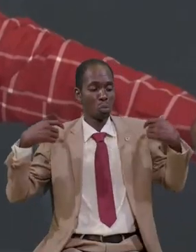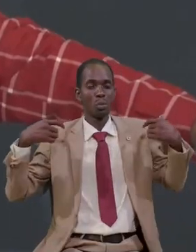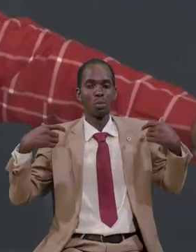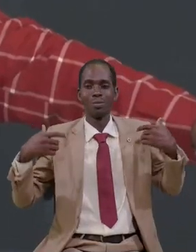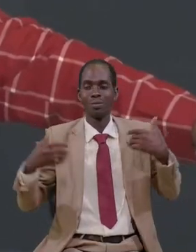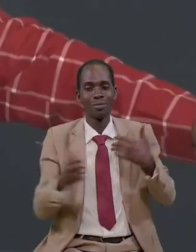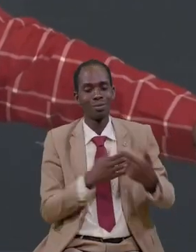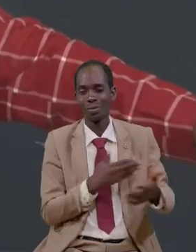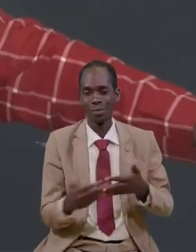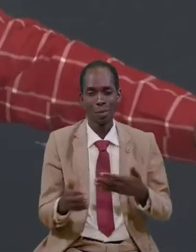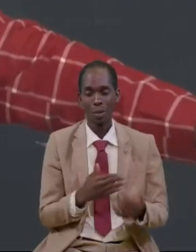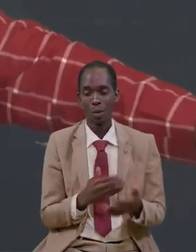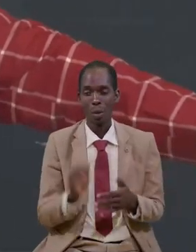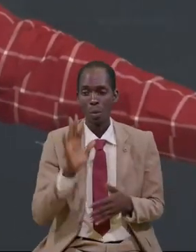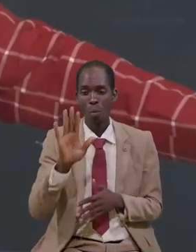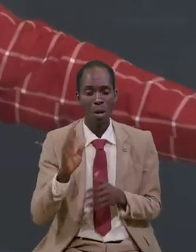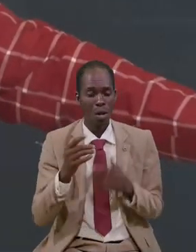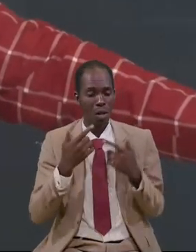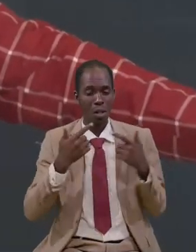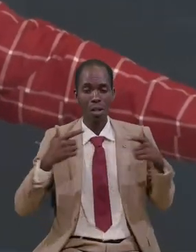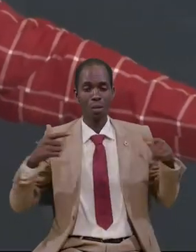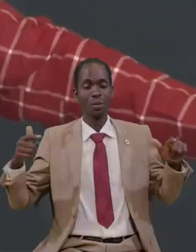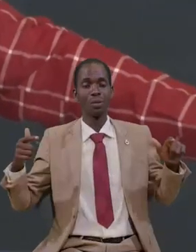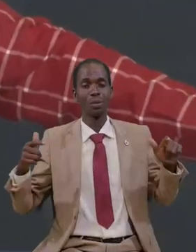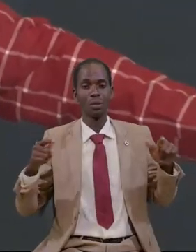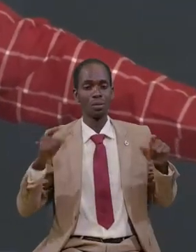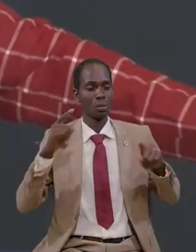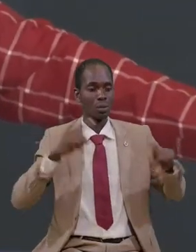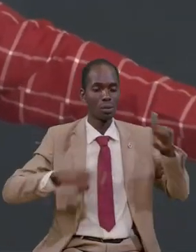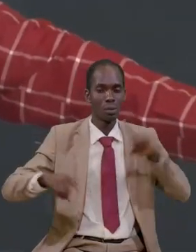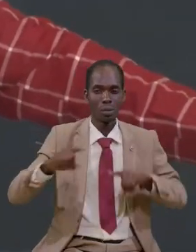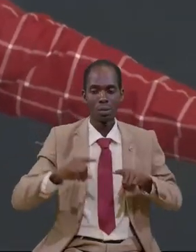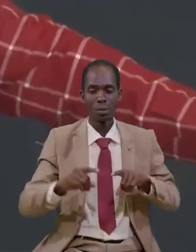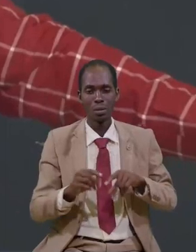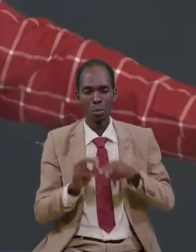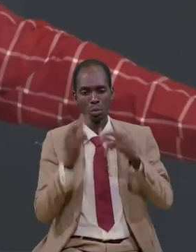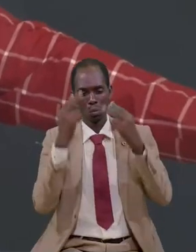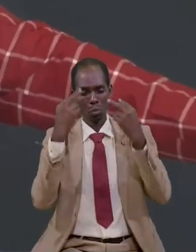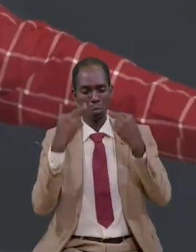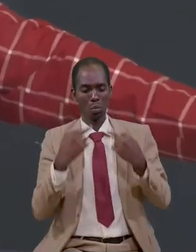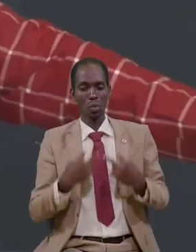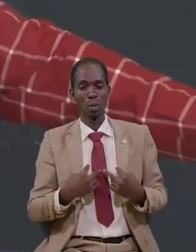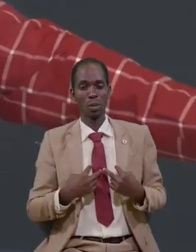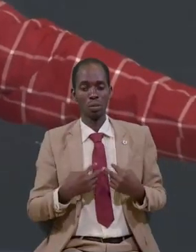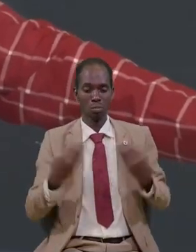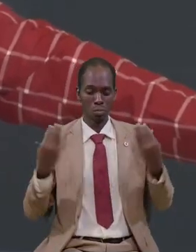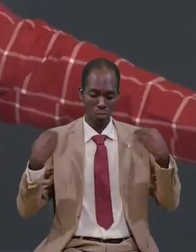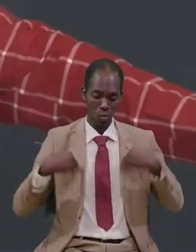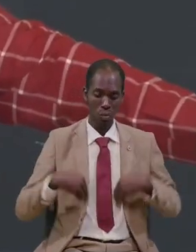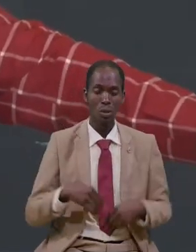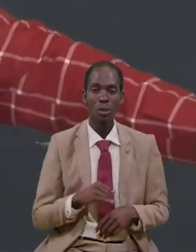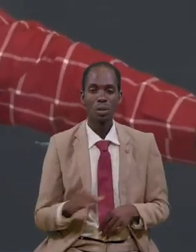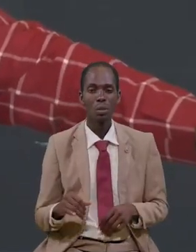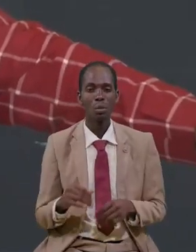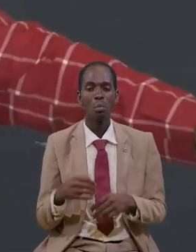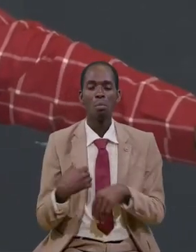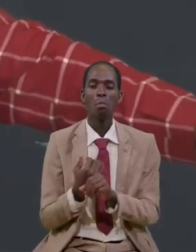Mais dans leur langage, dans leur regard, dans leur habillement, dans leur apparence,